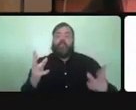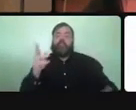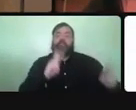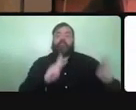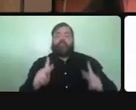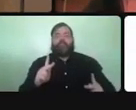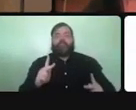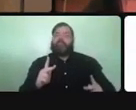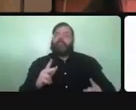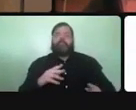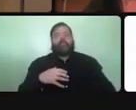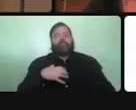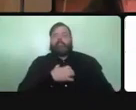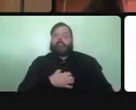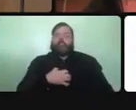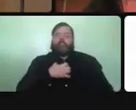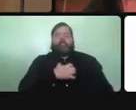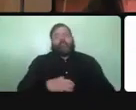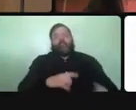wilaya nzima.